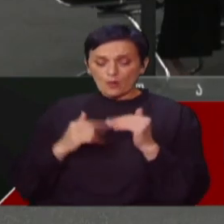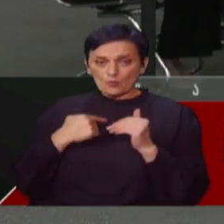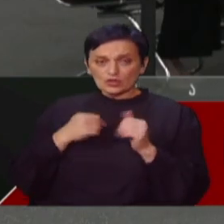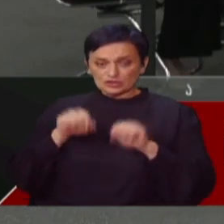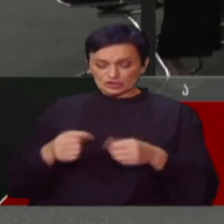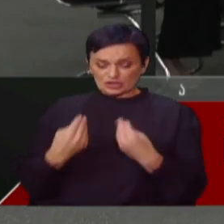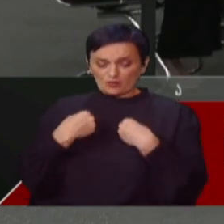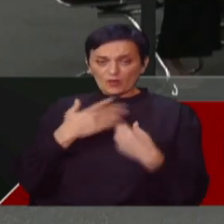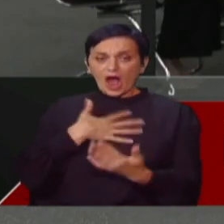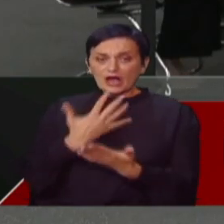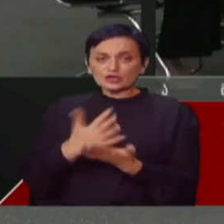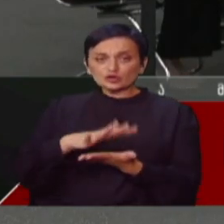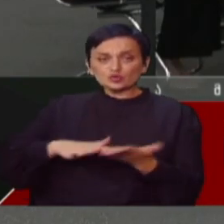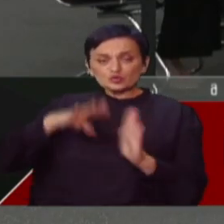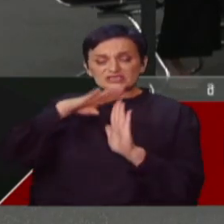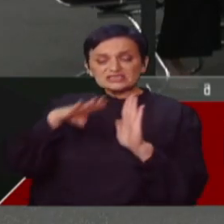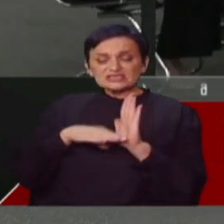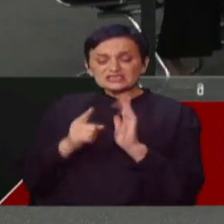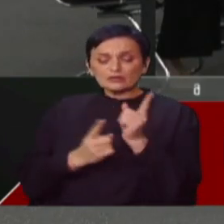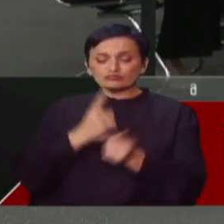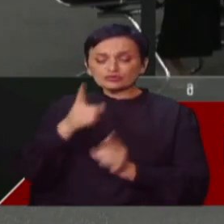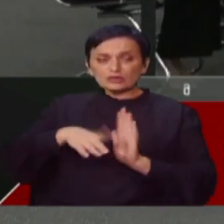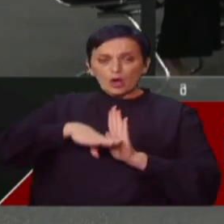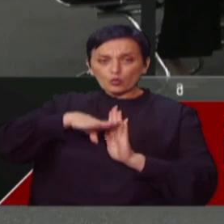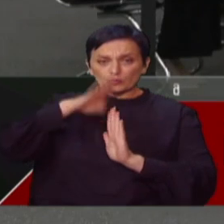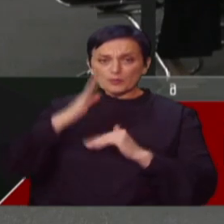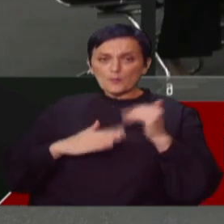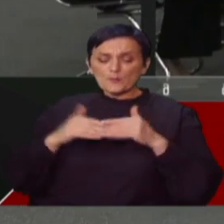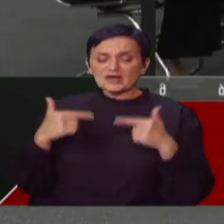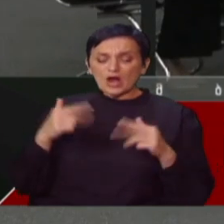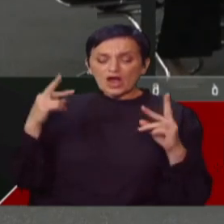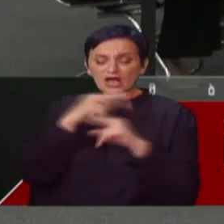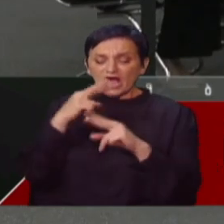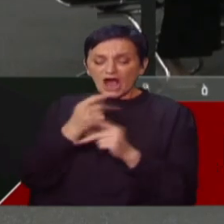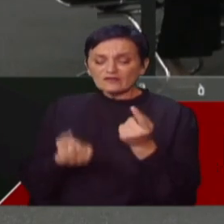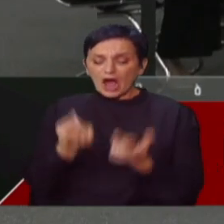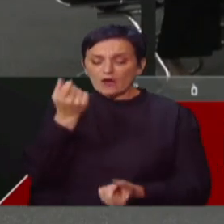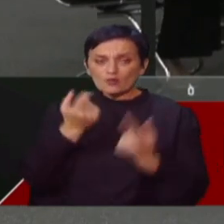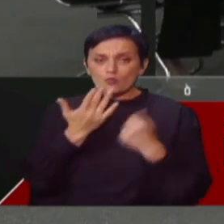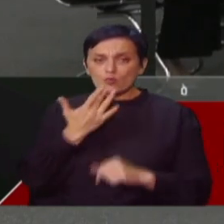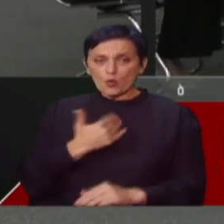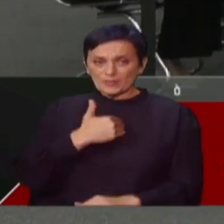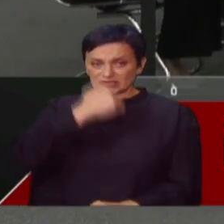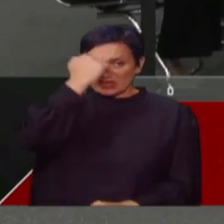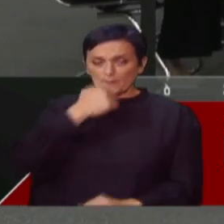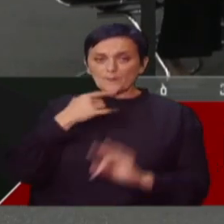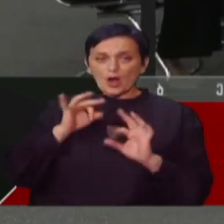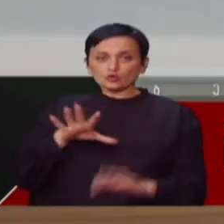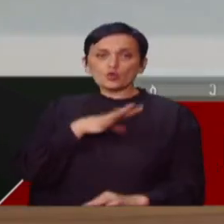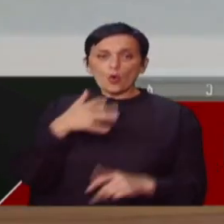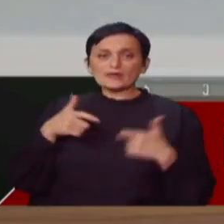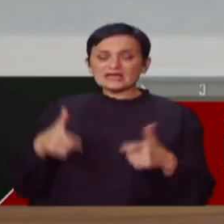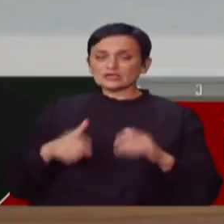მაძლევს აქტიურად გავაგრძელოს სისტემის გაუმჯობესების და პრაქტიკული ხარვეზების აღმოფხვის პოლიტიკა. მინდა მადლობა გადაუხადო ყოფილ